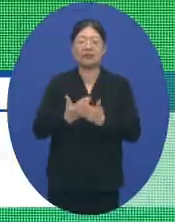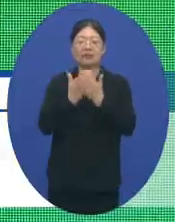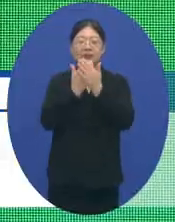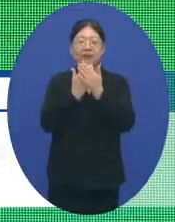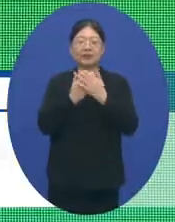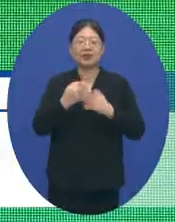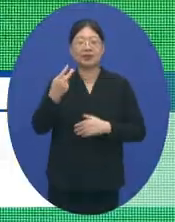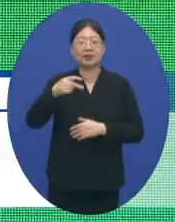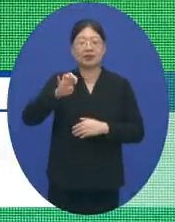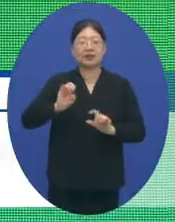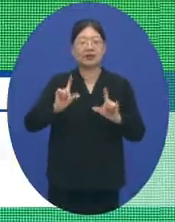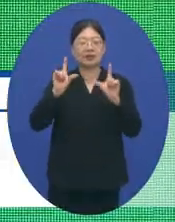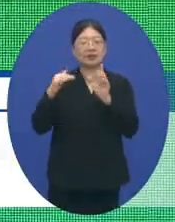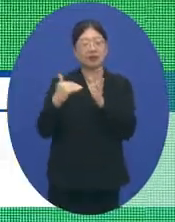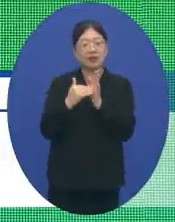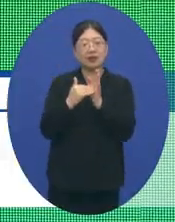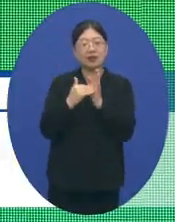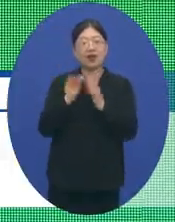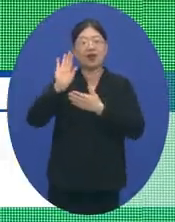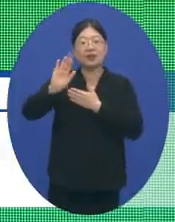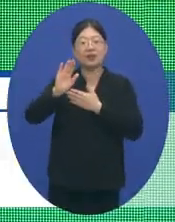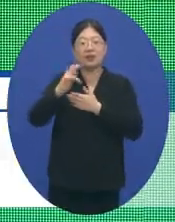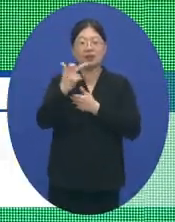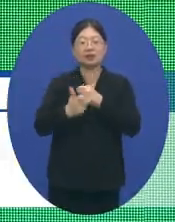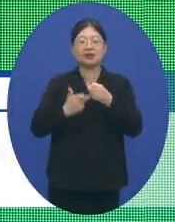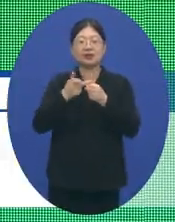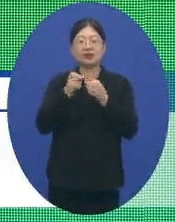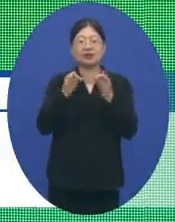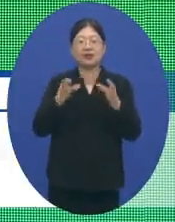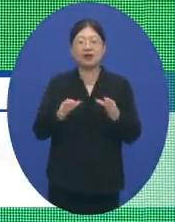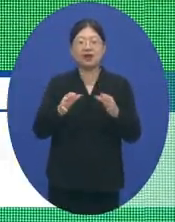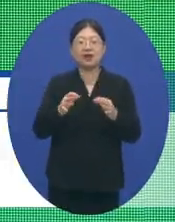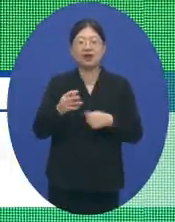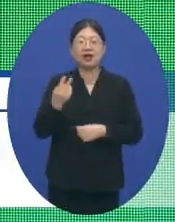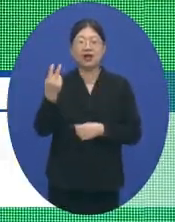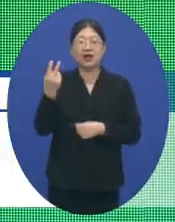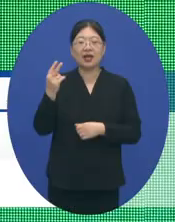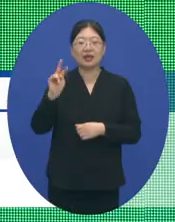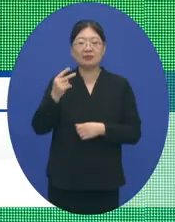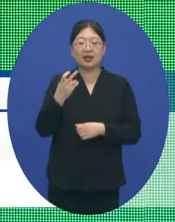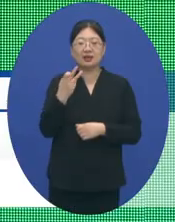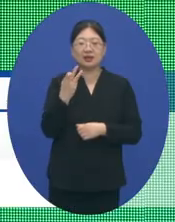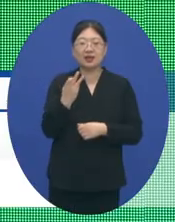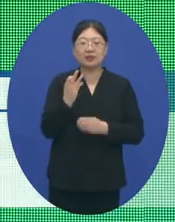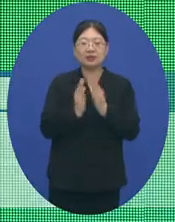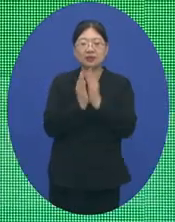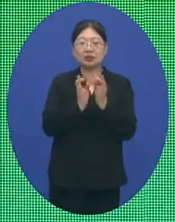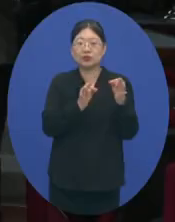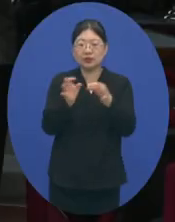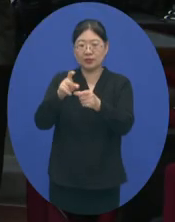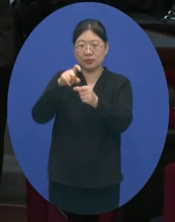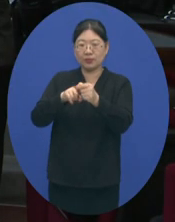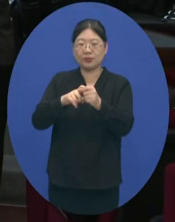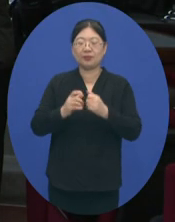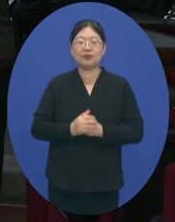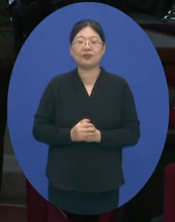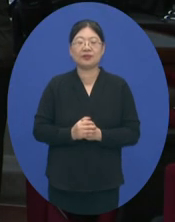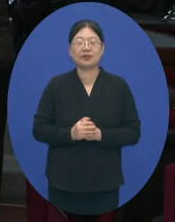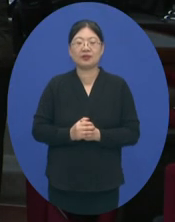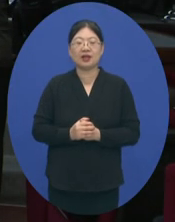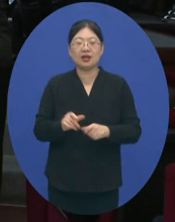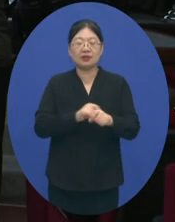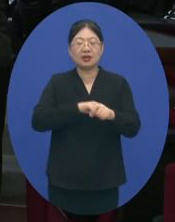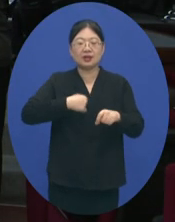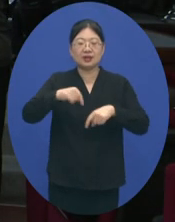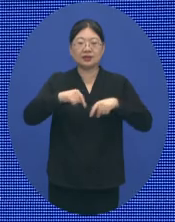키우겠습니다. 2040년까지 앞으로 17년간 213조 투자를 목표로 합니다.